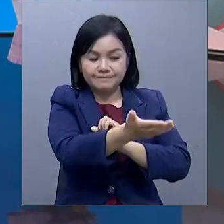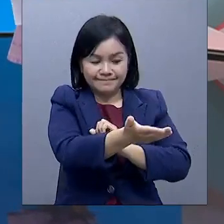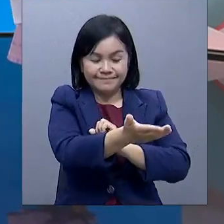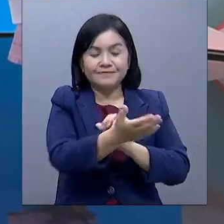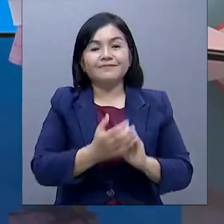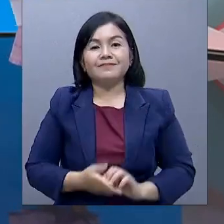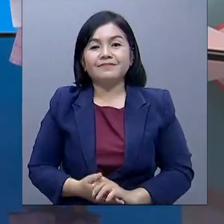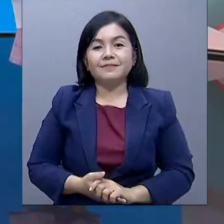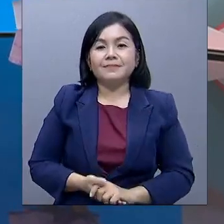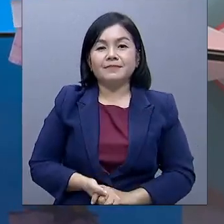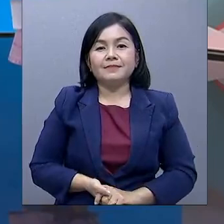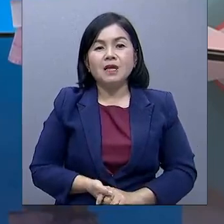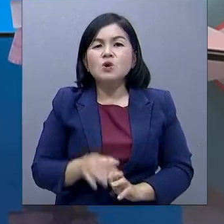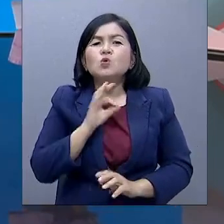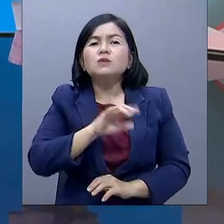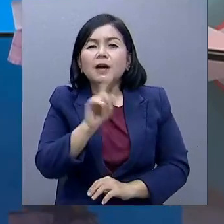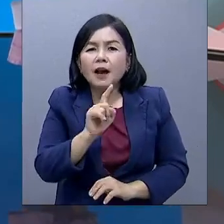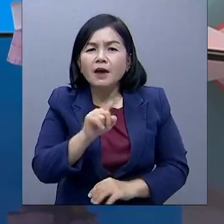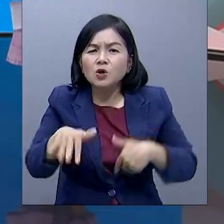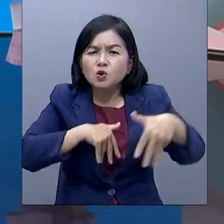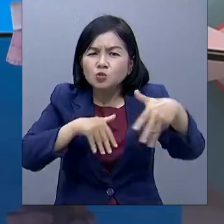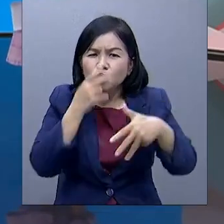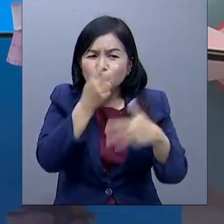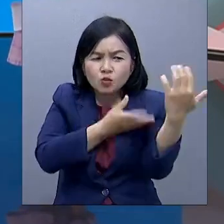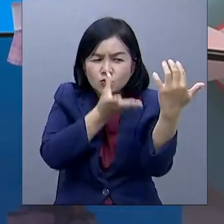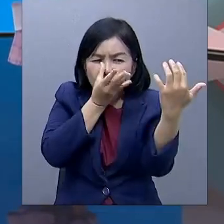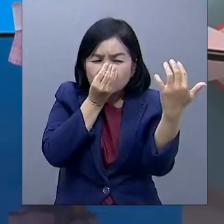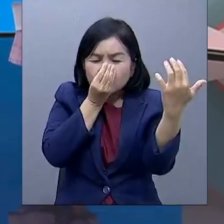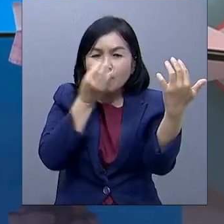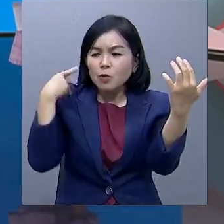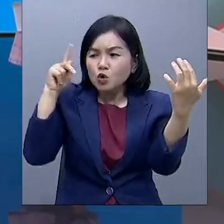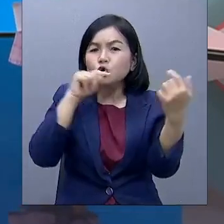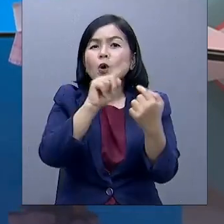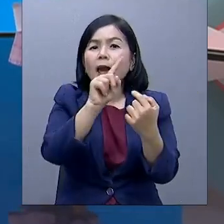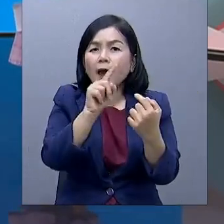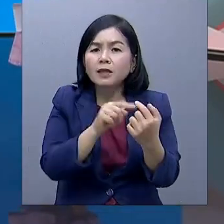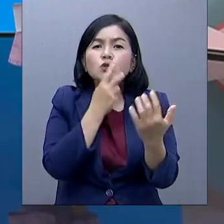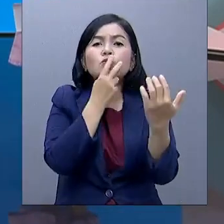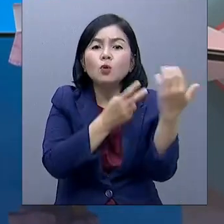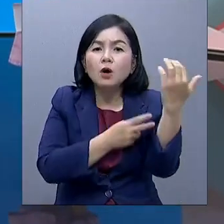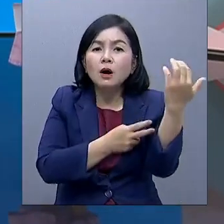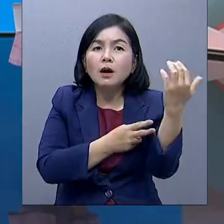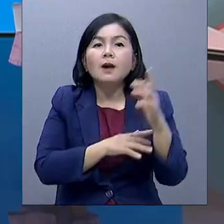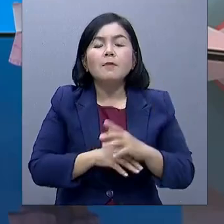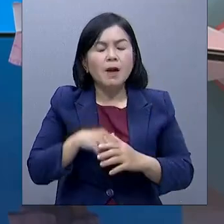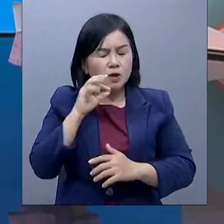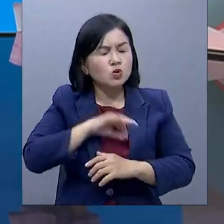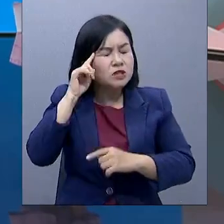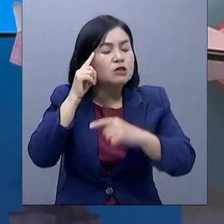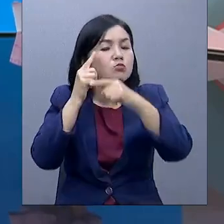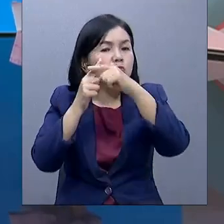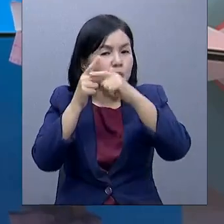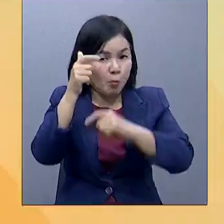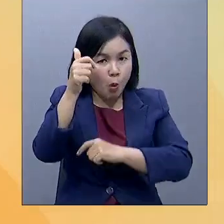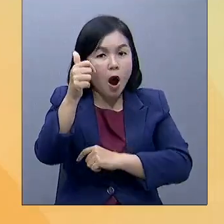กันแล้วทีนี ้รู้สึกว่าคนดูจะได้อะไรจากการตีบทตีความของเรา คิดว่าจะได้พลังงานบวกค่ะจะได้พลังบวก